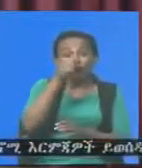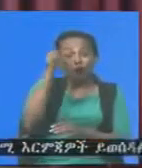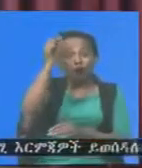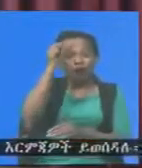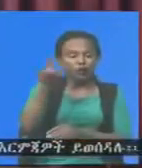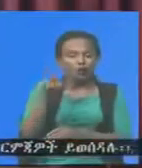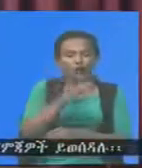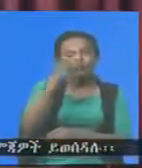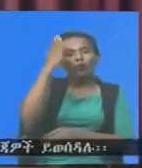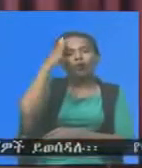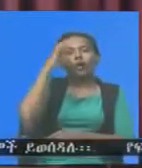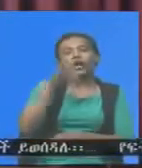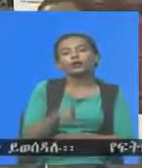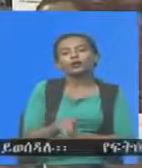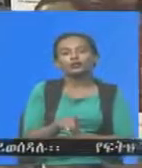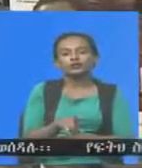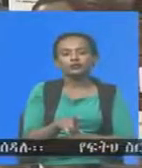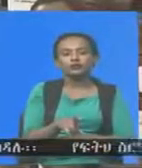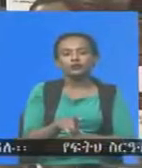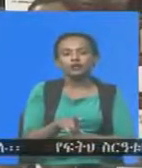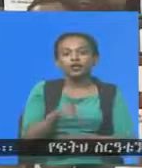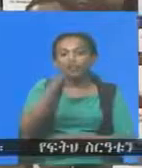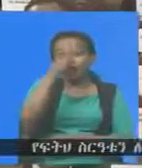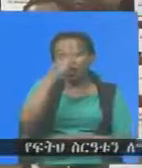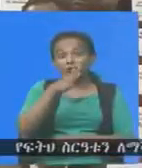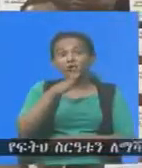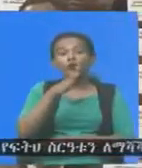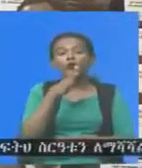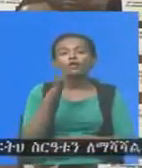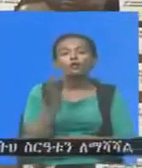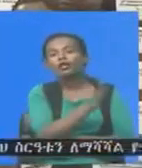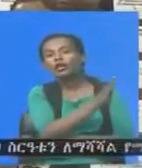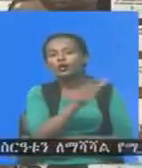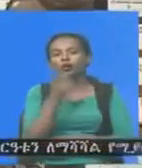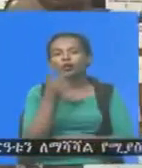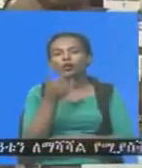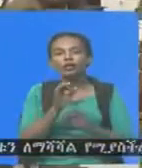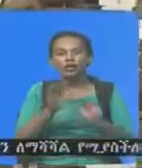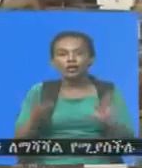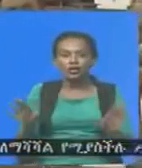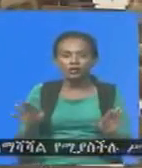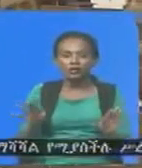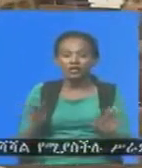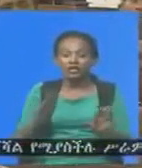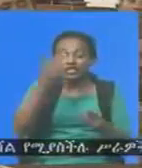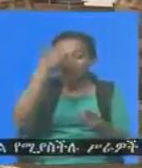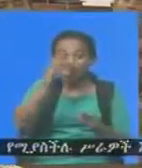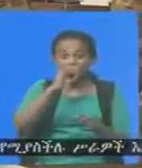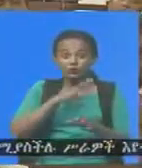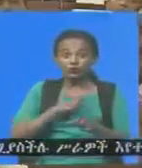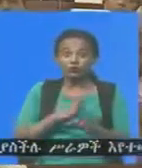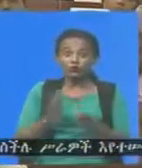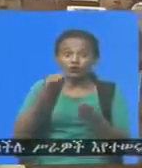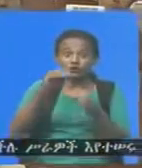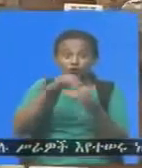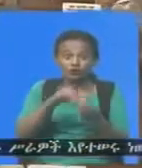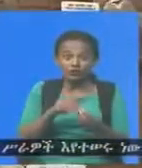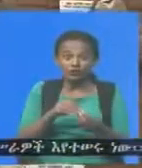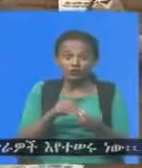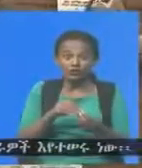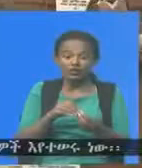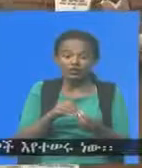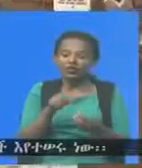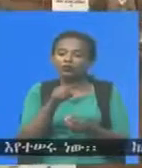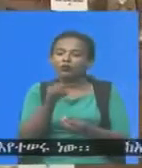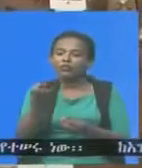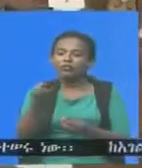አለብን። የአብዬ ወደምዬ የሚባል ነገር አይሰራም። ሚስተር ኤክስ ተጠፋ ብለን የማያውቁ ሰዎችም ጭምር